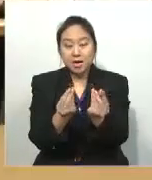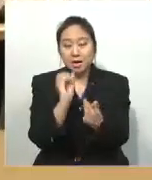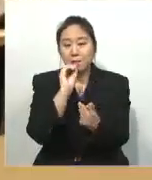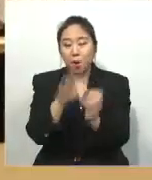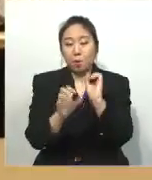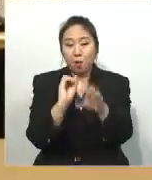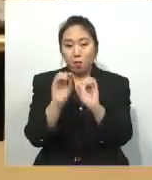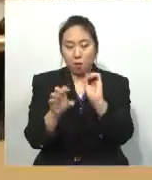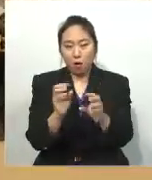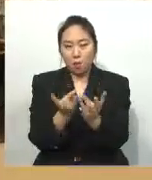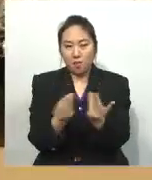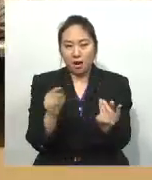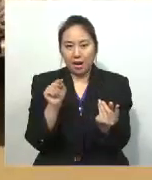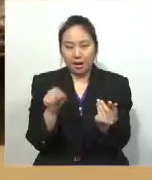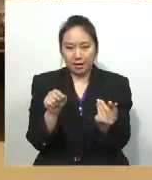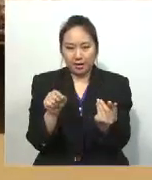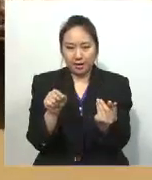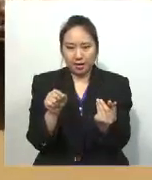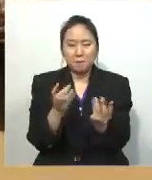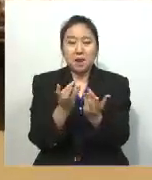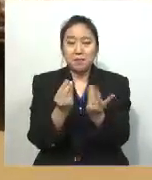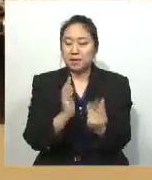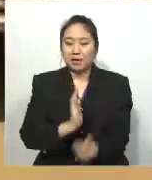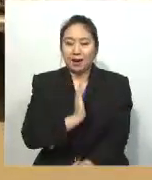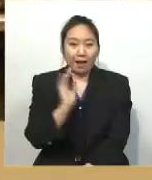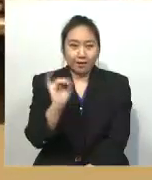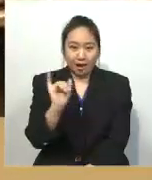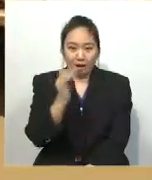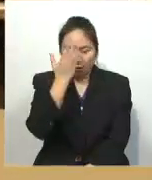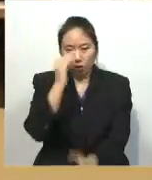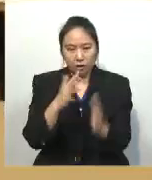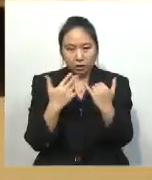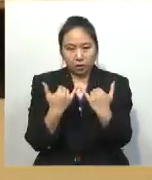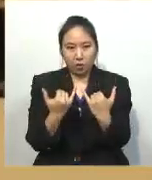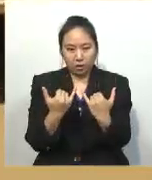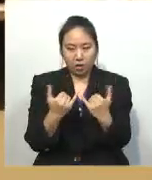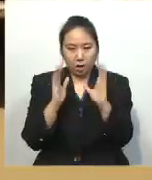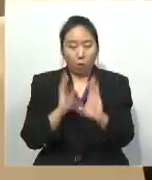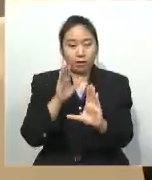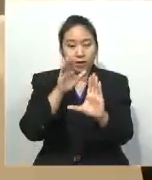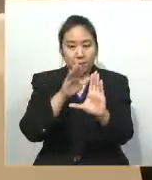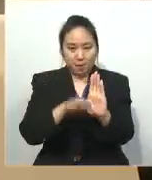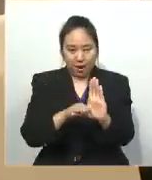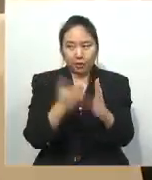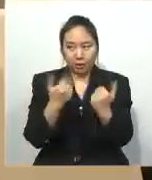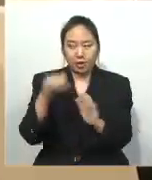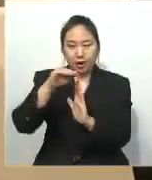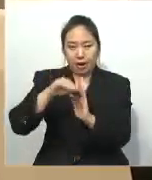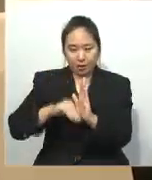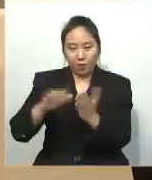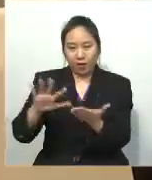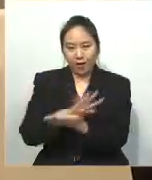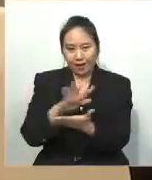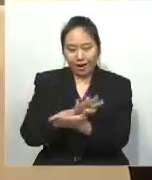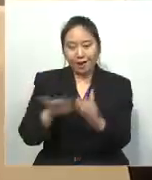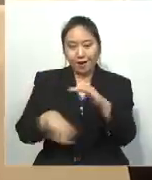ไปเมื่อสักครู่นี้นั้นเป็นเบอร์อย่างไม่เป็นทางการนะคะเพราะว่าขณะนี้เองทางผู้สมัครได้อยู่ในขั้นตอนของการนำเอกส